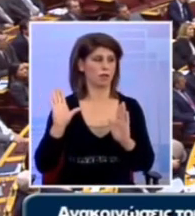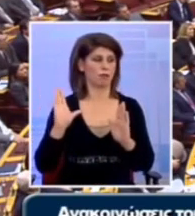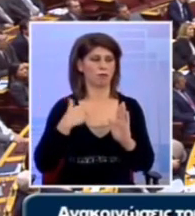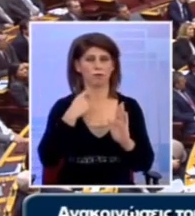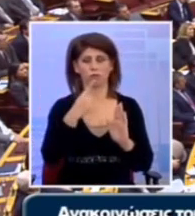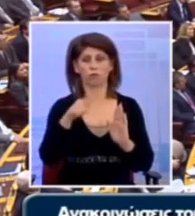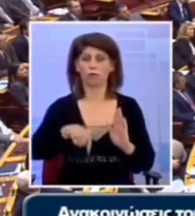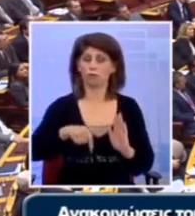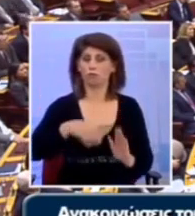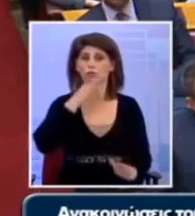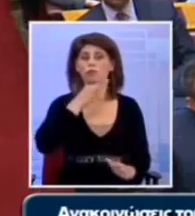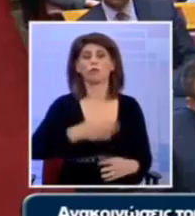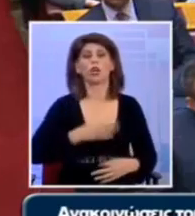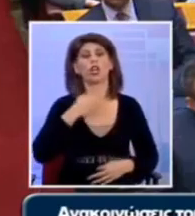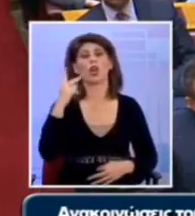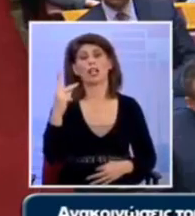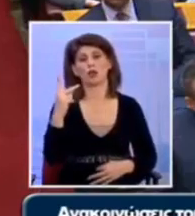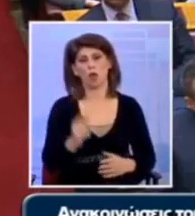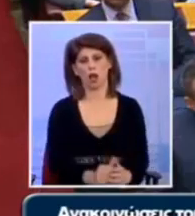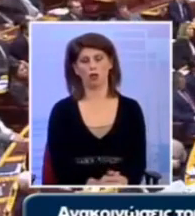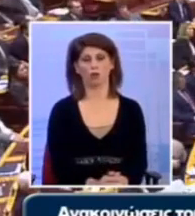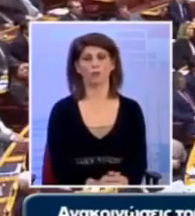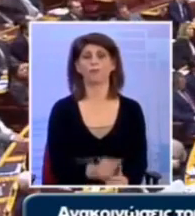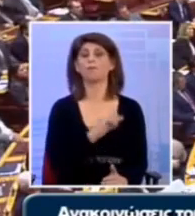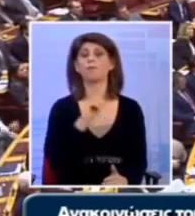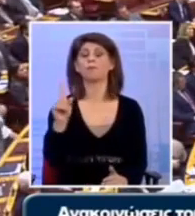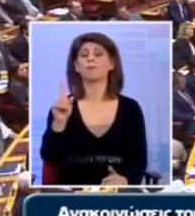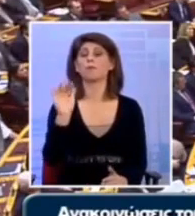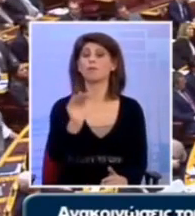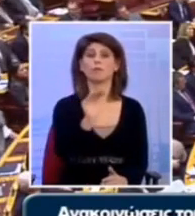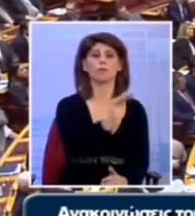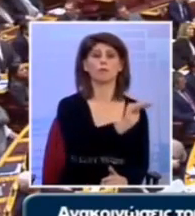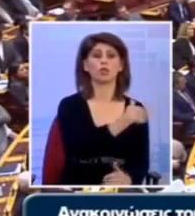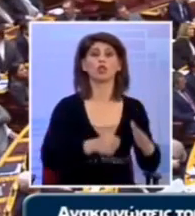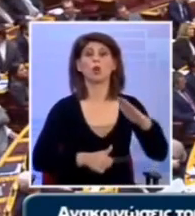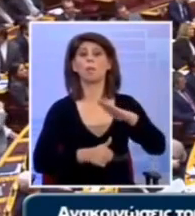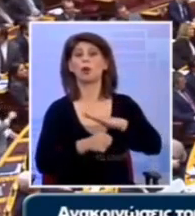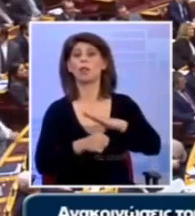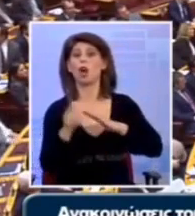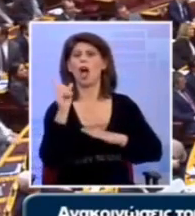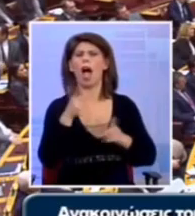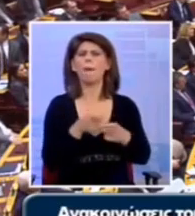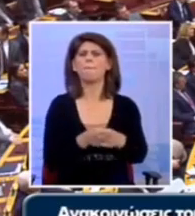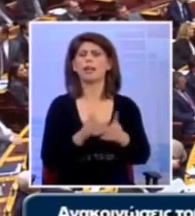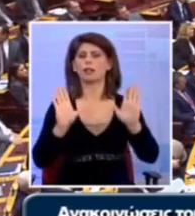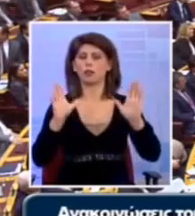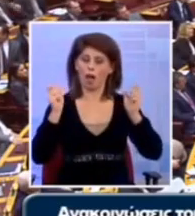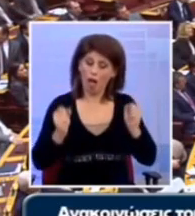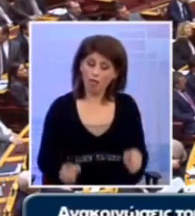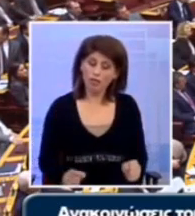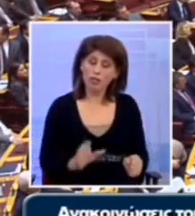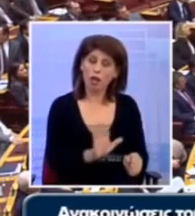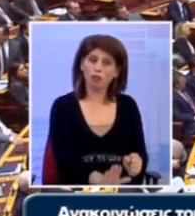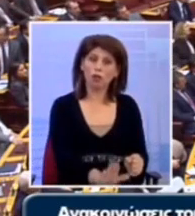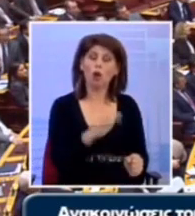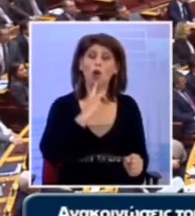Το λόγο έχει ο κύριος Κατρούγκαλος και μην απευθύνεστε στο Προεδρείο απειλητικά. Καθίστε κάτω, το λόγο έχει